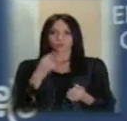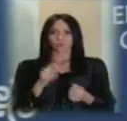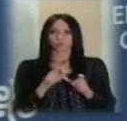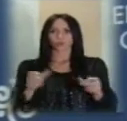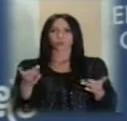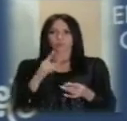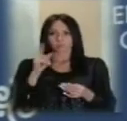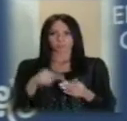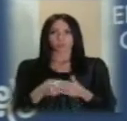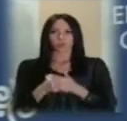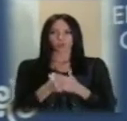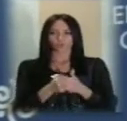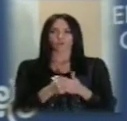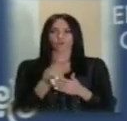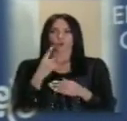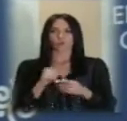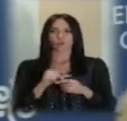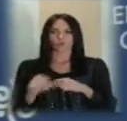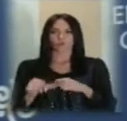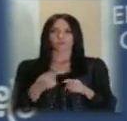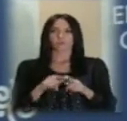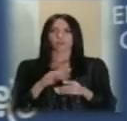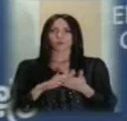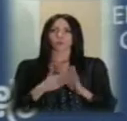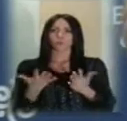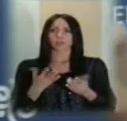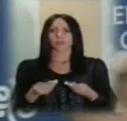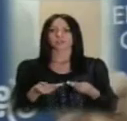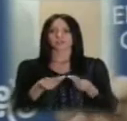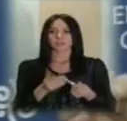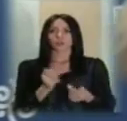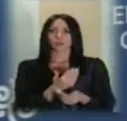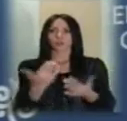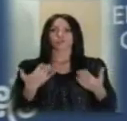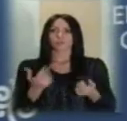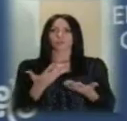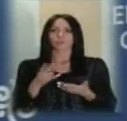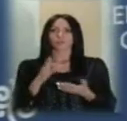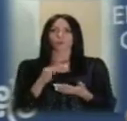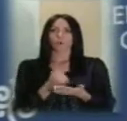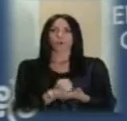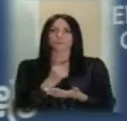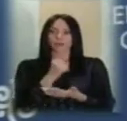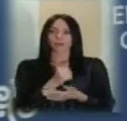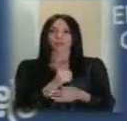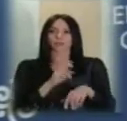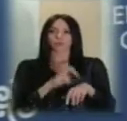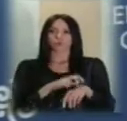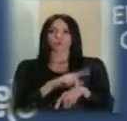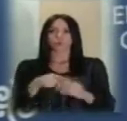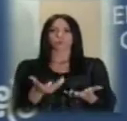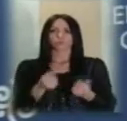послуги, які дійсно впливають на їх здоров'я, які по направленню лікаря вони отримують, вони будуть